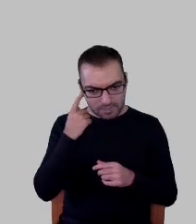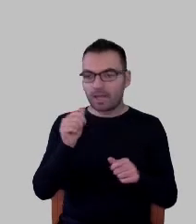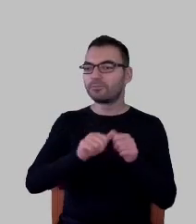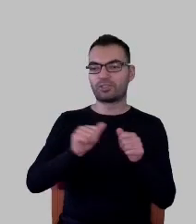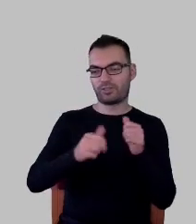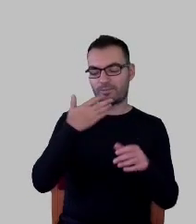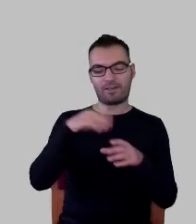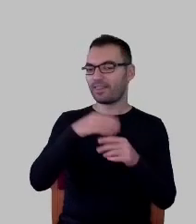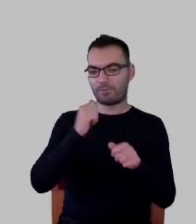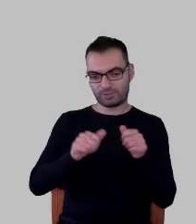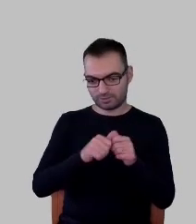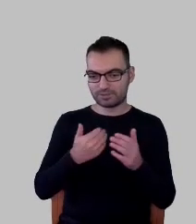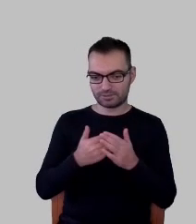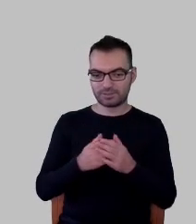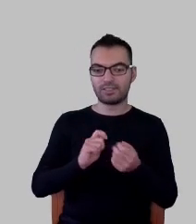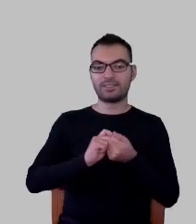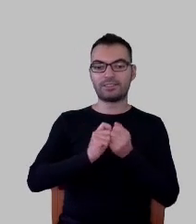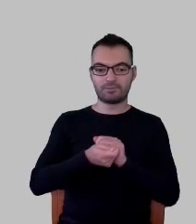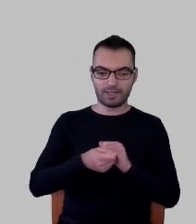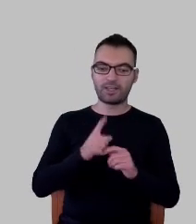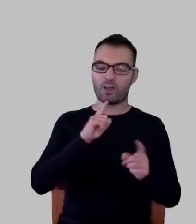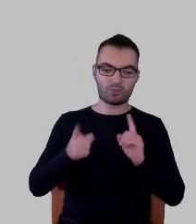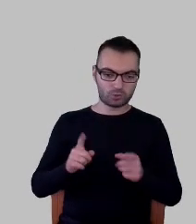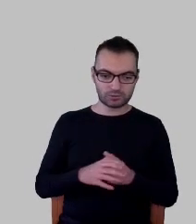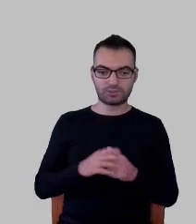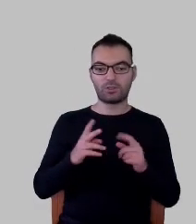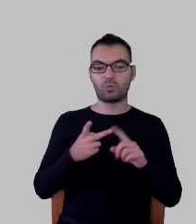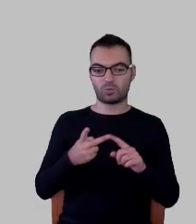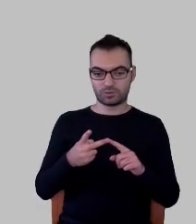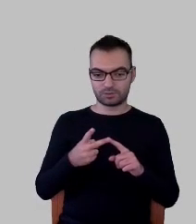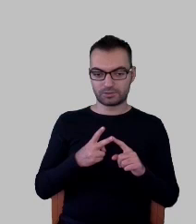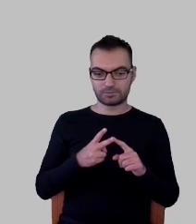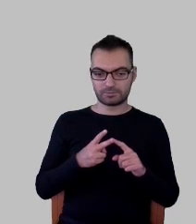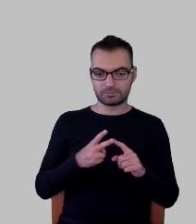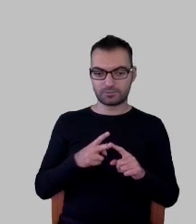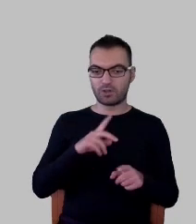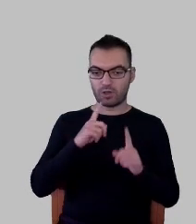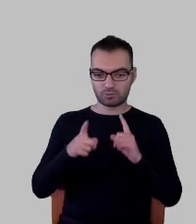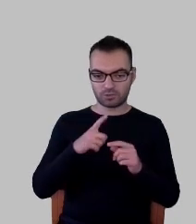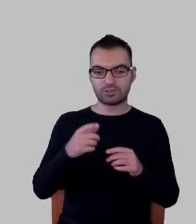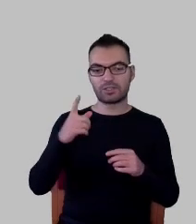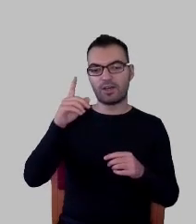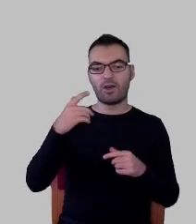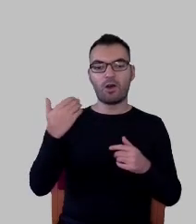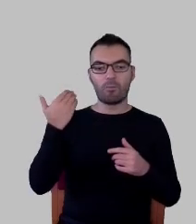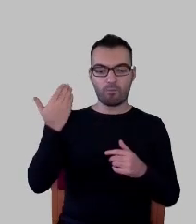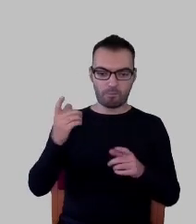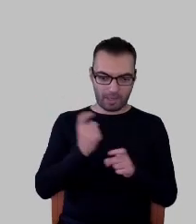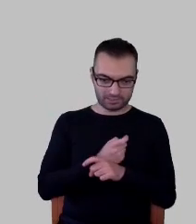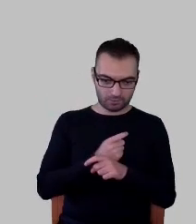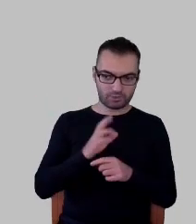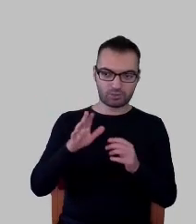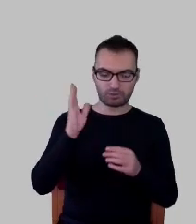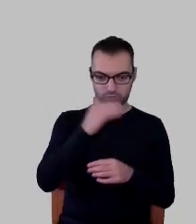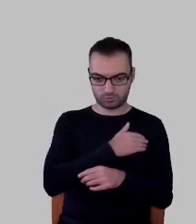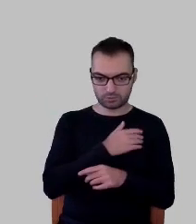przedszkoli, w związku z czym te zmiany tych rozporządzeń. 2 rozporządzenia regulujące zasady działania publicznych placówek. Tutaj też jest